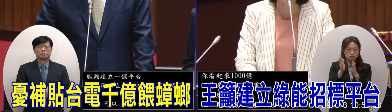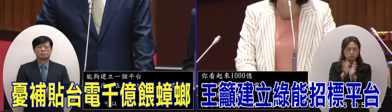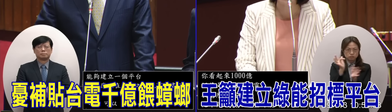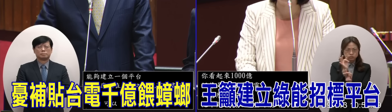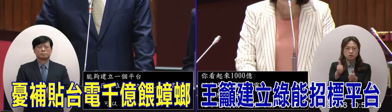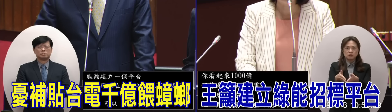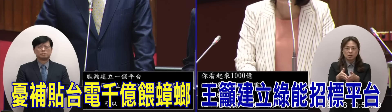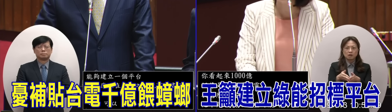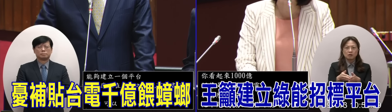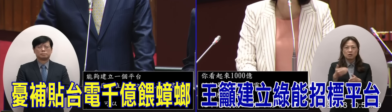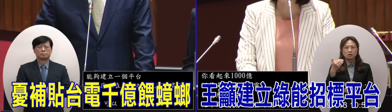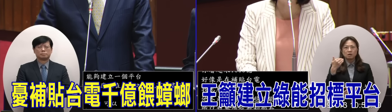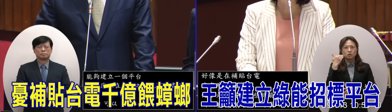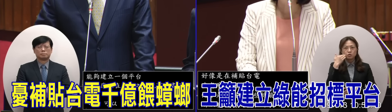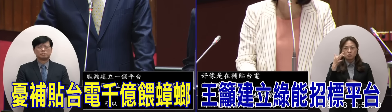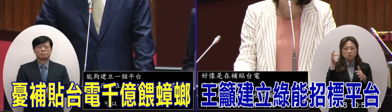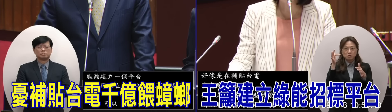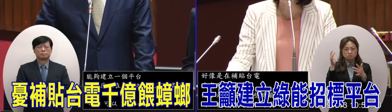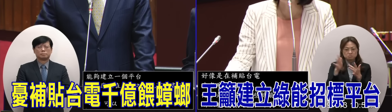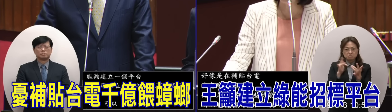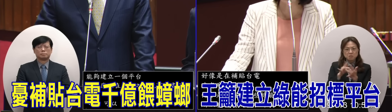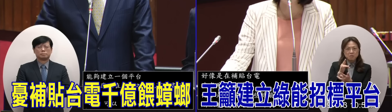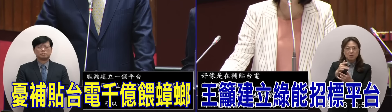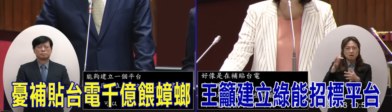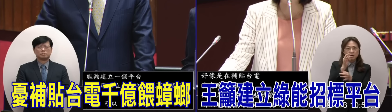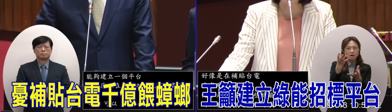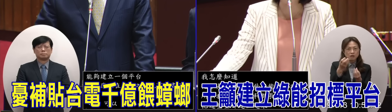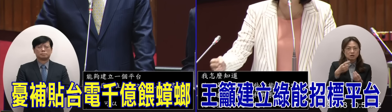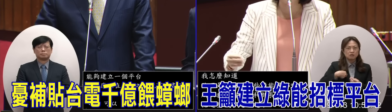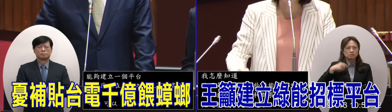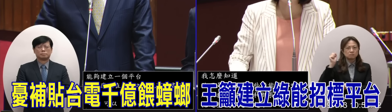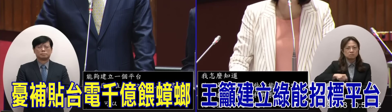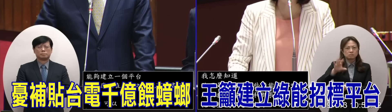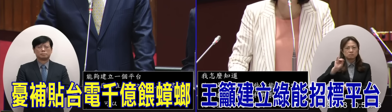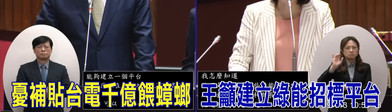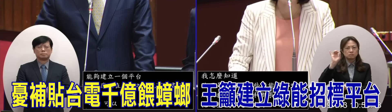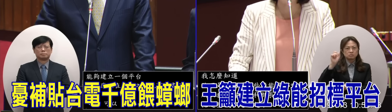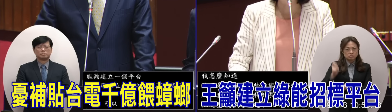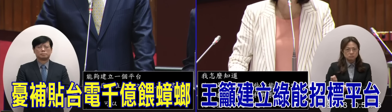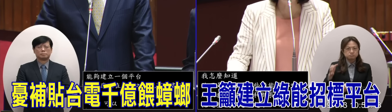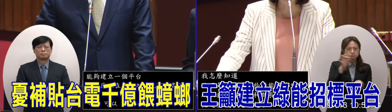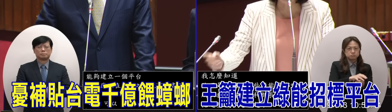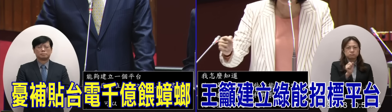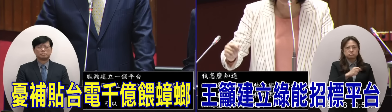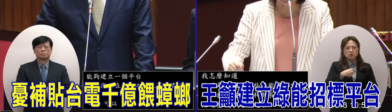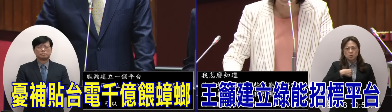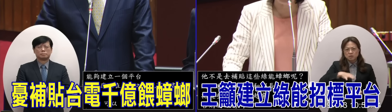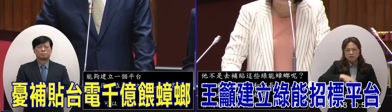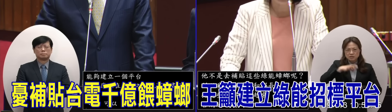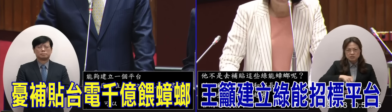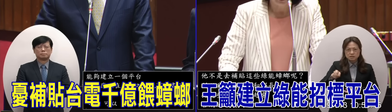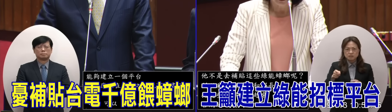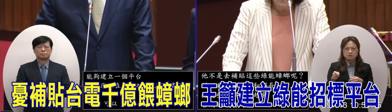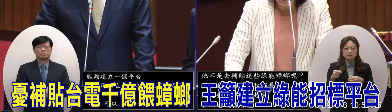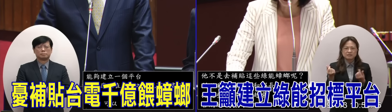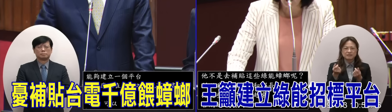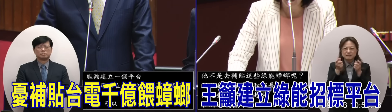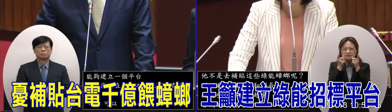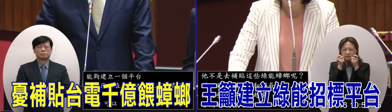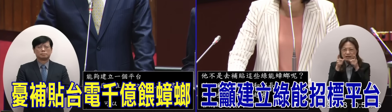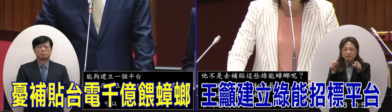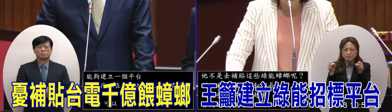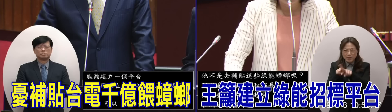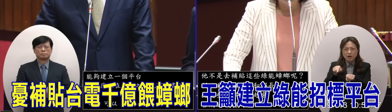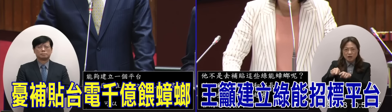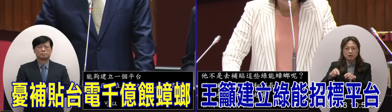你们1000亿啦，我很担心啊。这1000亿变成喂蟑螂的这些资源，我们不能喂蟑螂。另